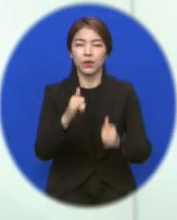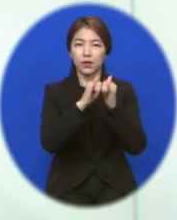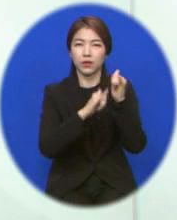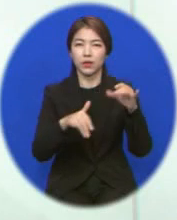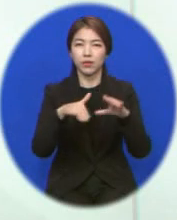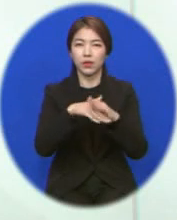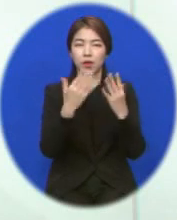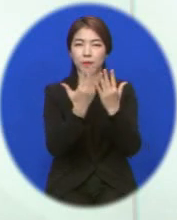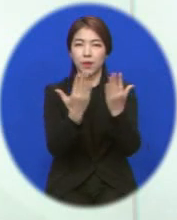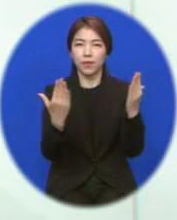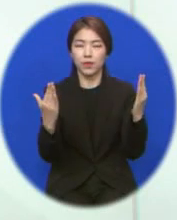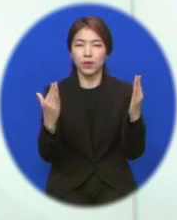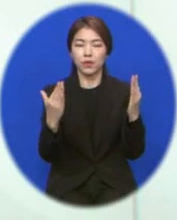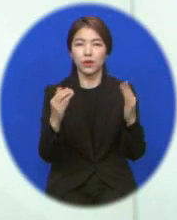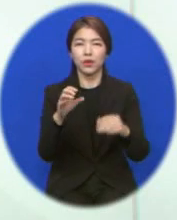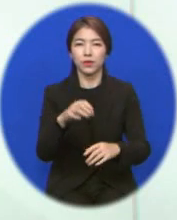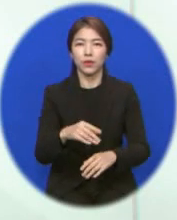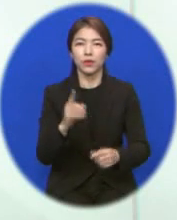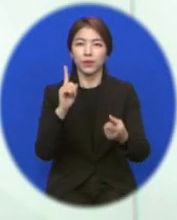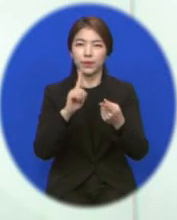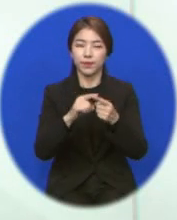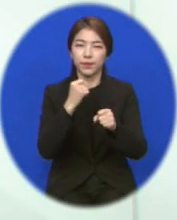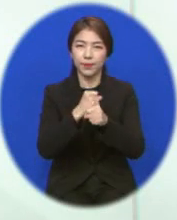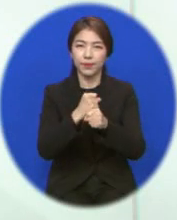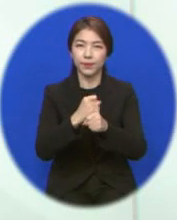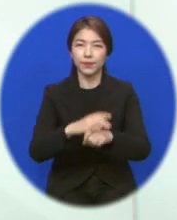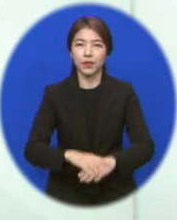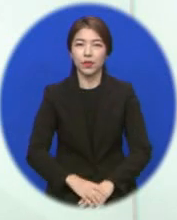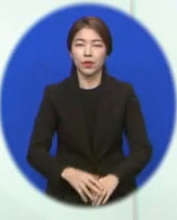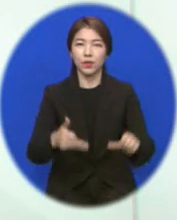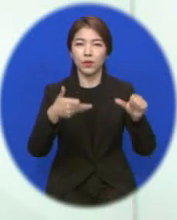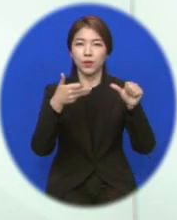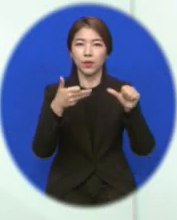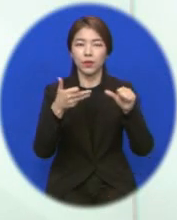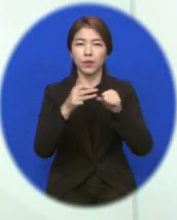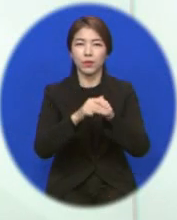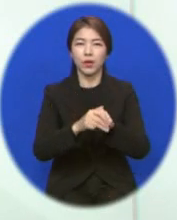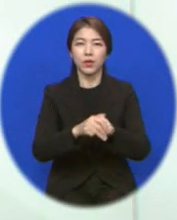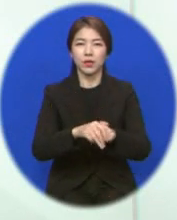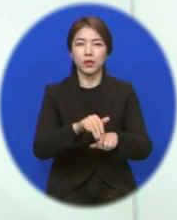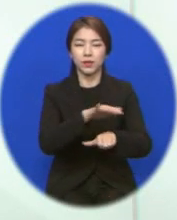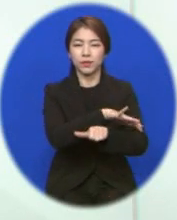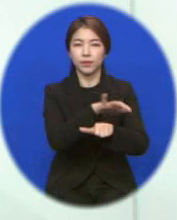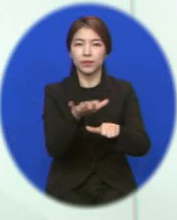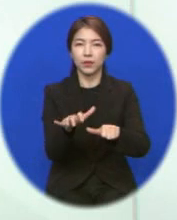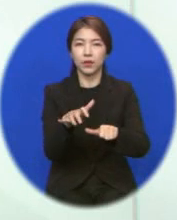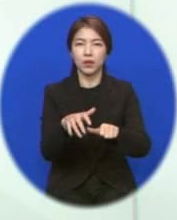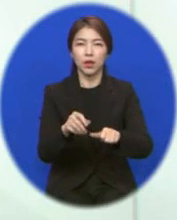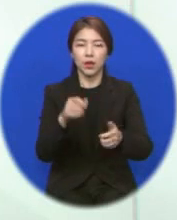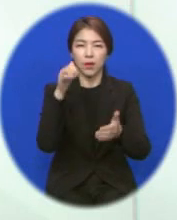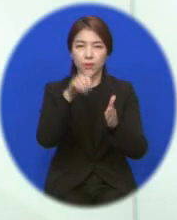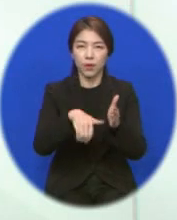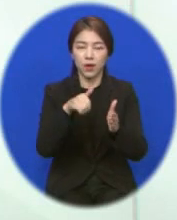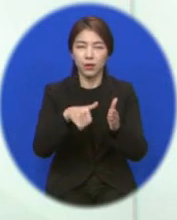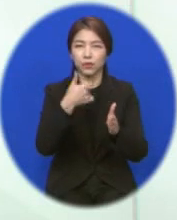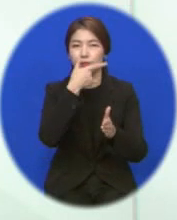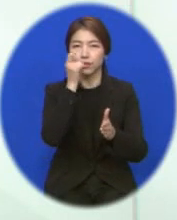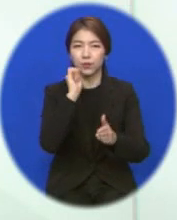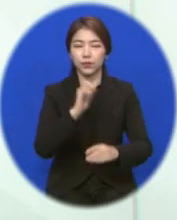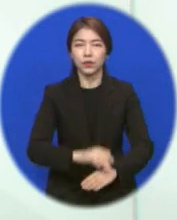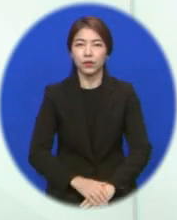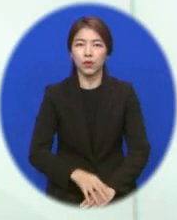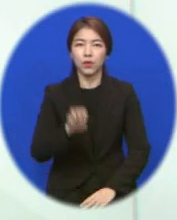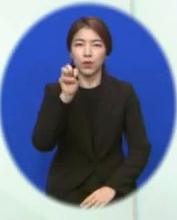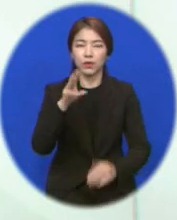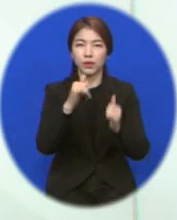형치는 역사문화박물관으로보존되어야한다. 518만명의희생자유해발굴작업은 아직완료되지않았습니다.저는